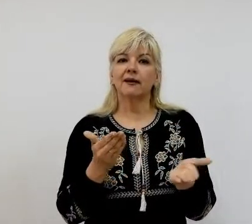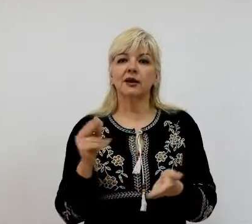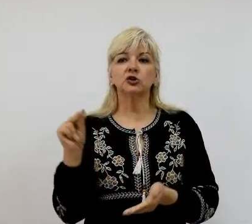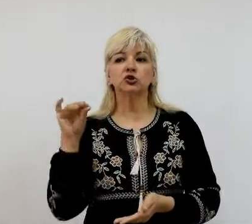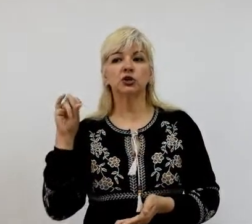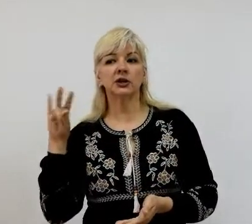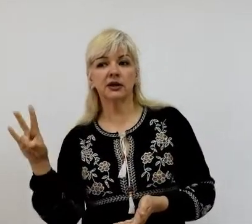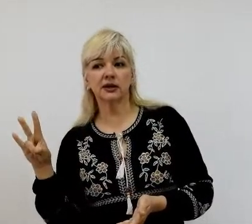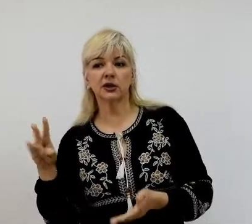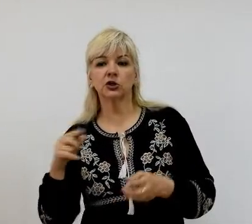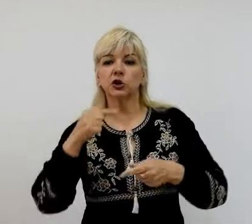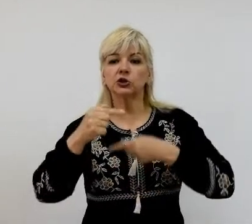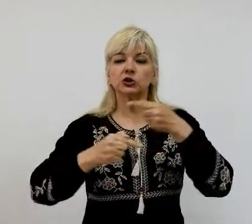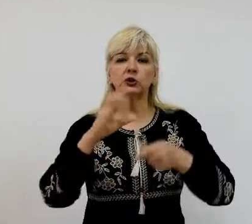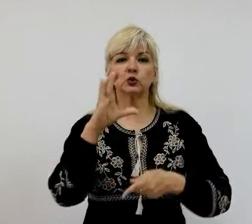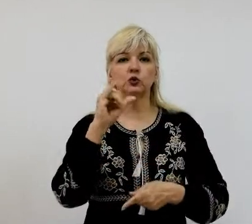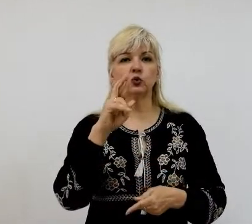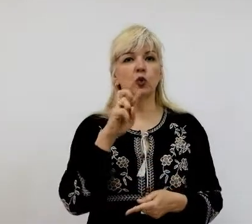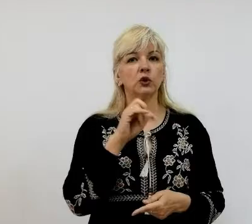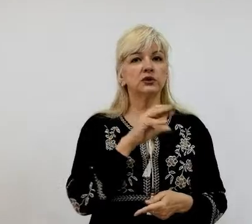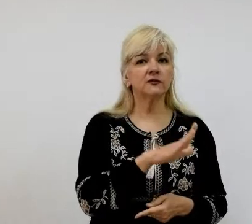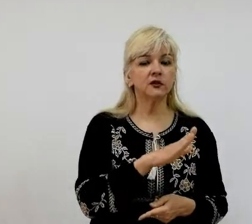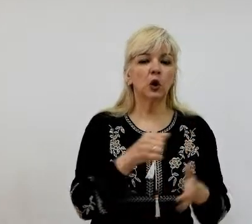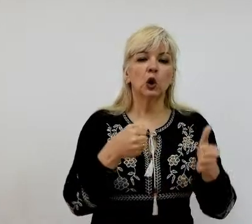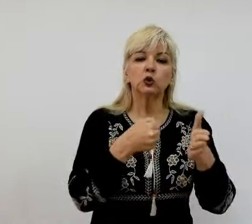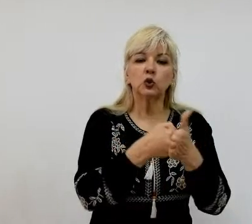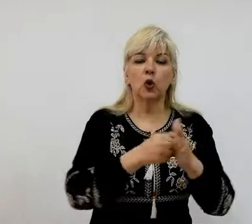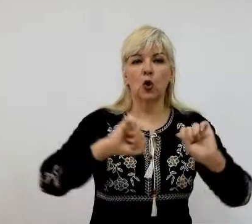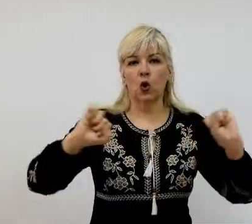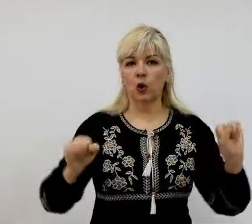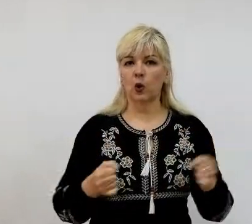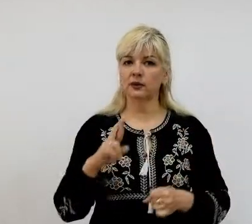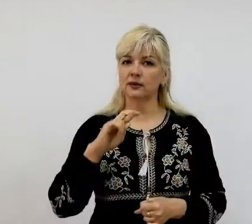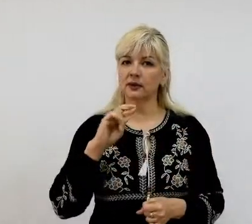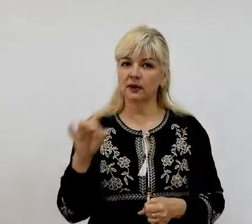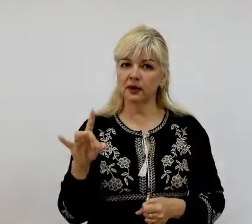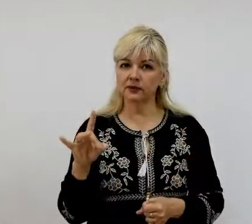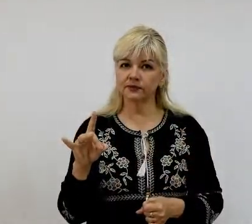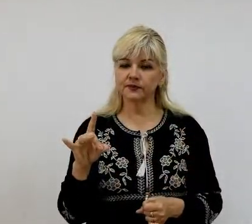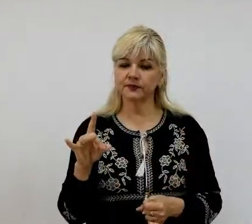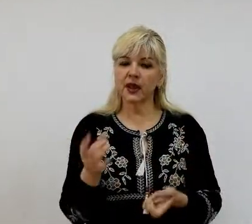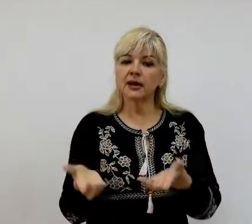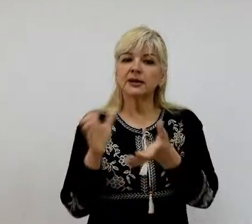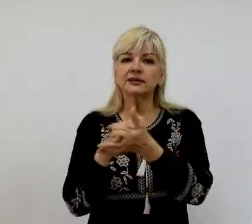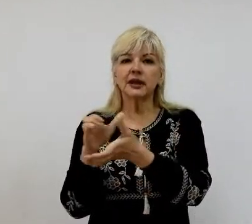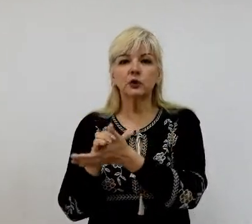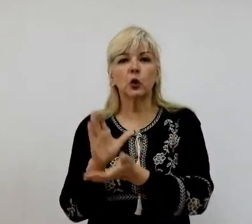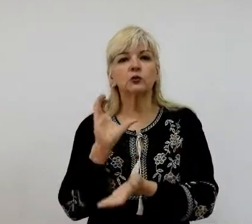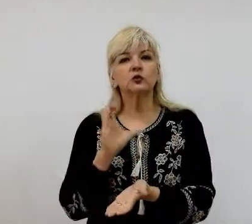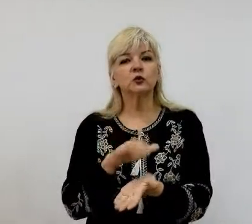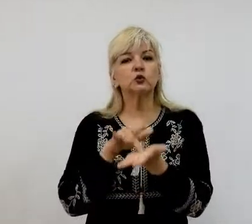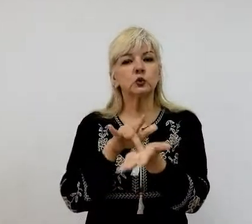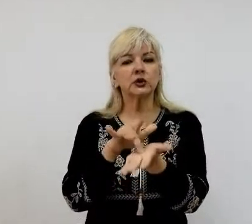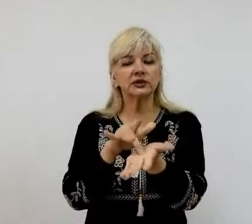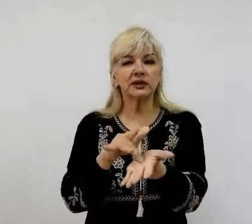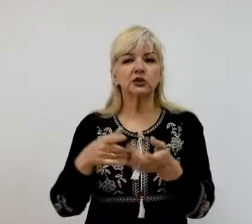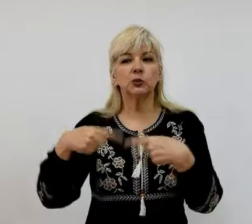музею, височіє відтворений коштом благодійного фонду «Нащадки Богдана Хмельницького» храм